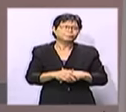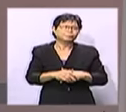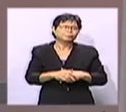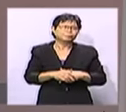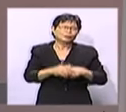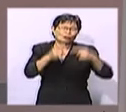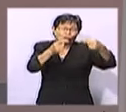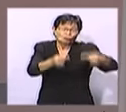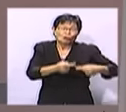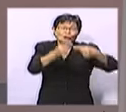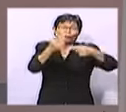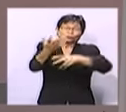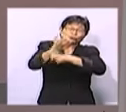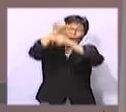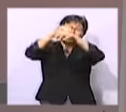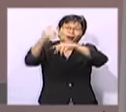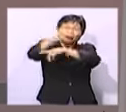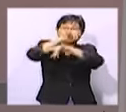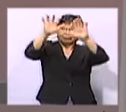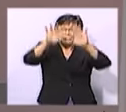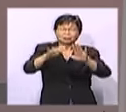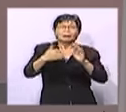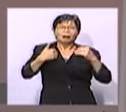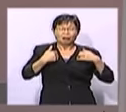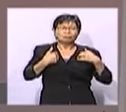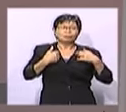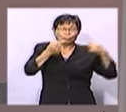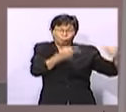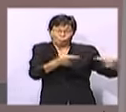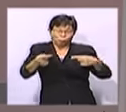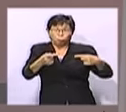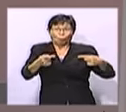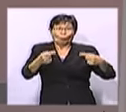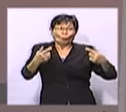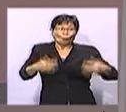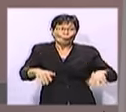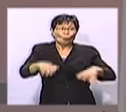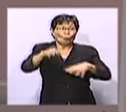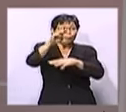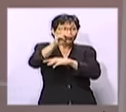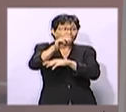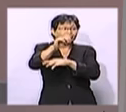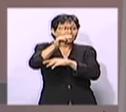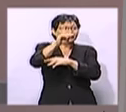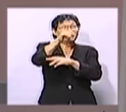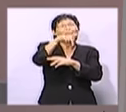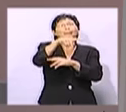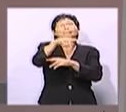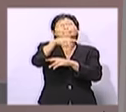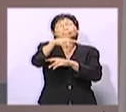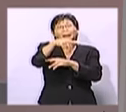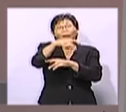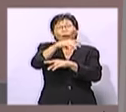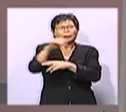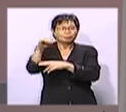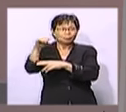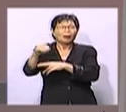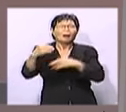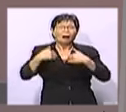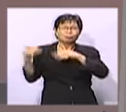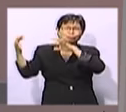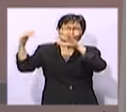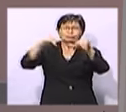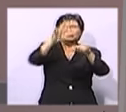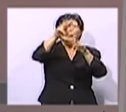Fight of Champions Ahad ini bukan sahaja bakal menyaksikan pertembungan hebat Manny Pacquiao dengan Lucas Matisse tetapi juga kehadiran